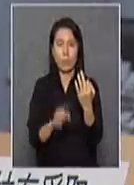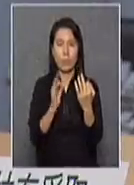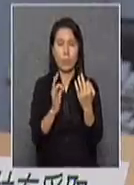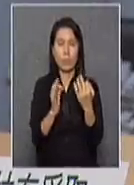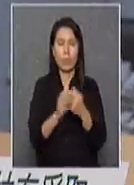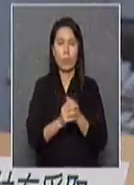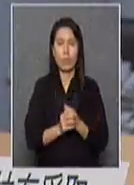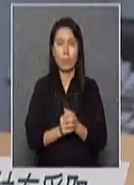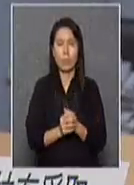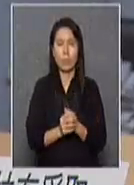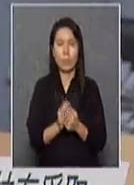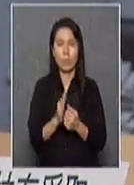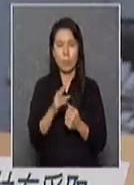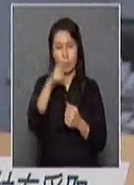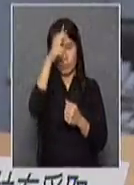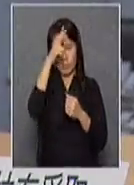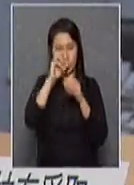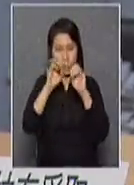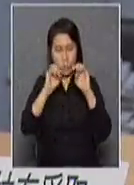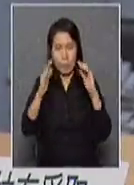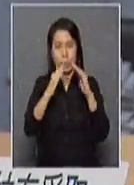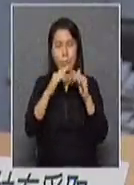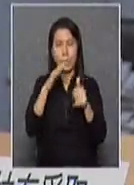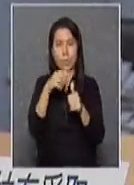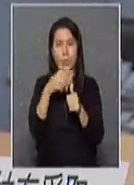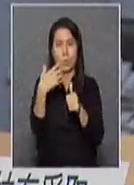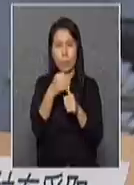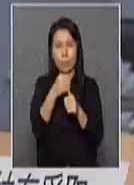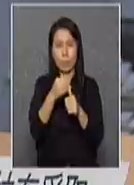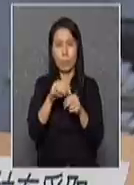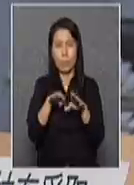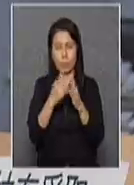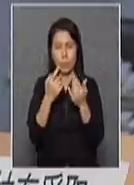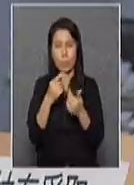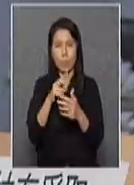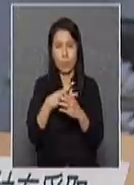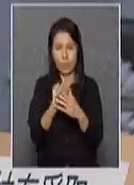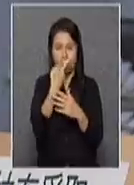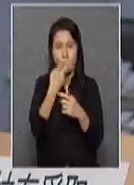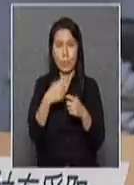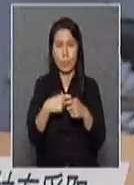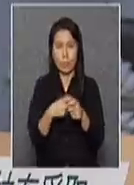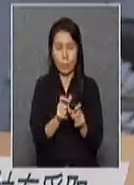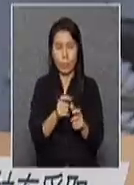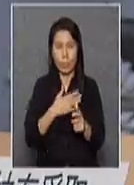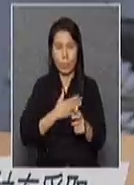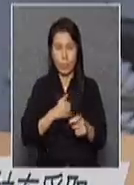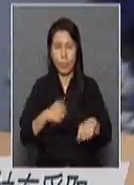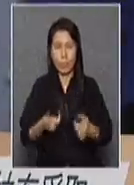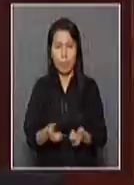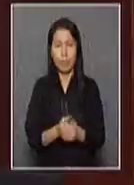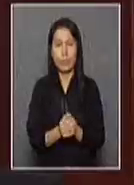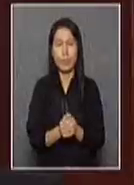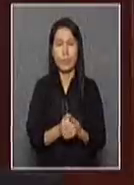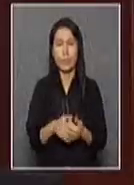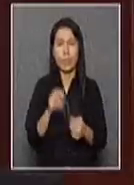373,300元，大約相當於廣播處長薪金起薪點的2個月的預算開支。 現場各位